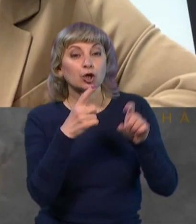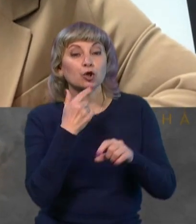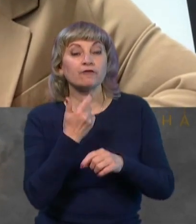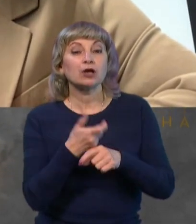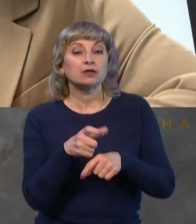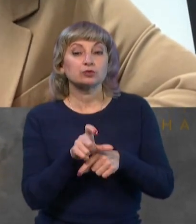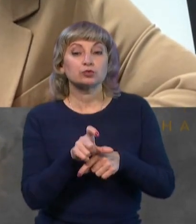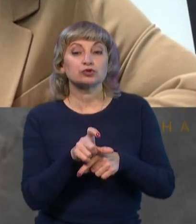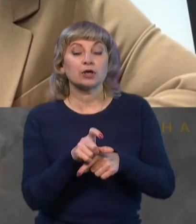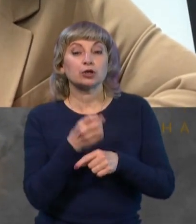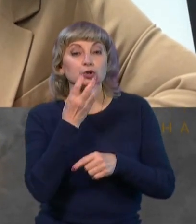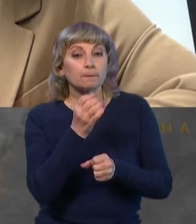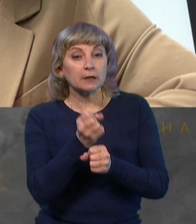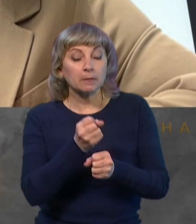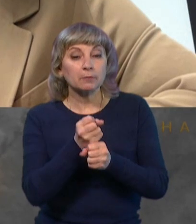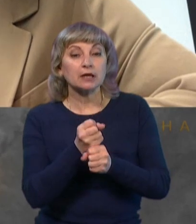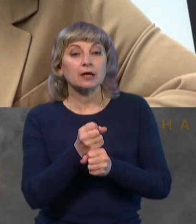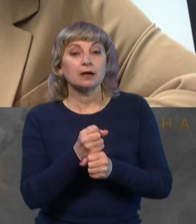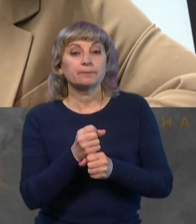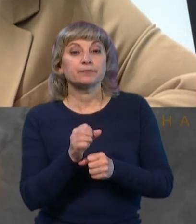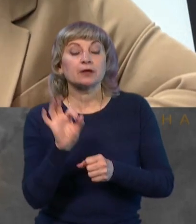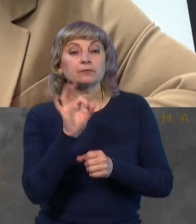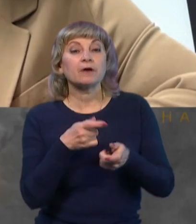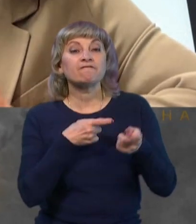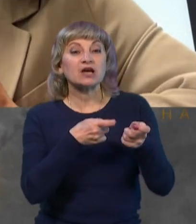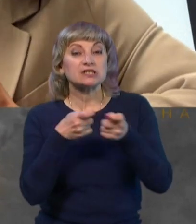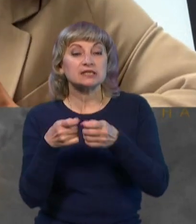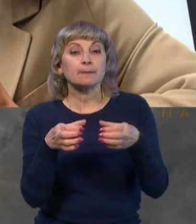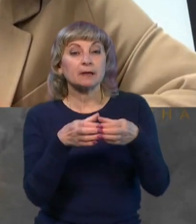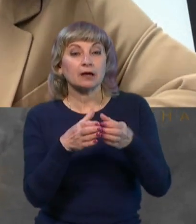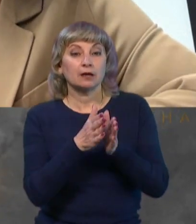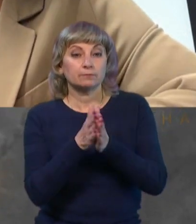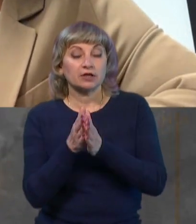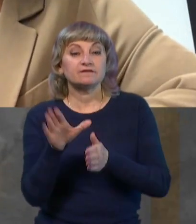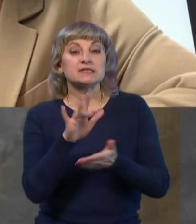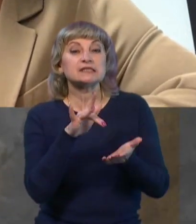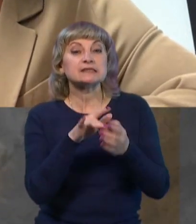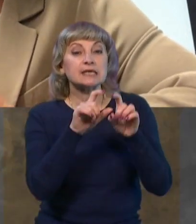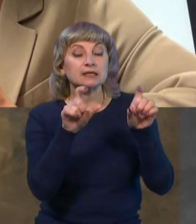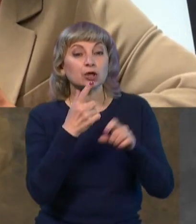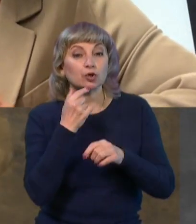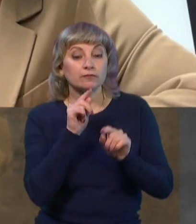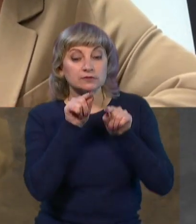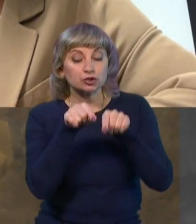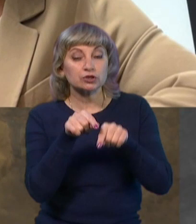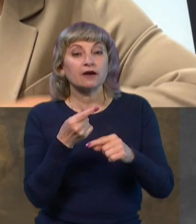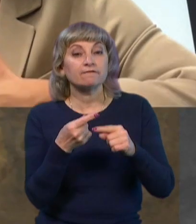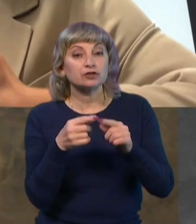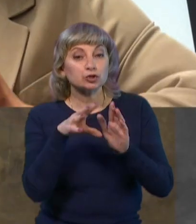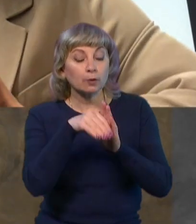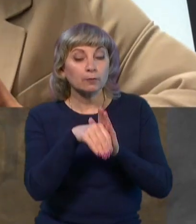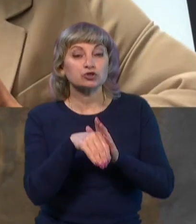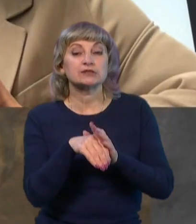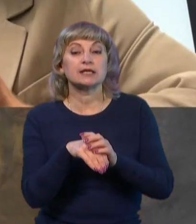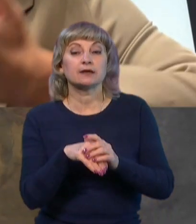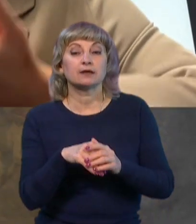надзвичайно добре попрацював з приводу виїзних бригад. Закликаю всі центри крові зосередитися в тому числі і на